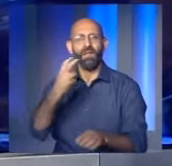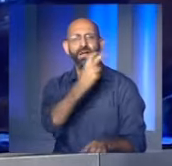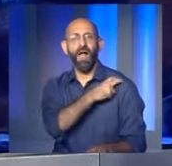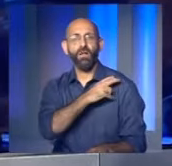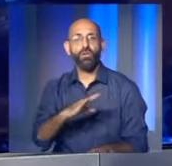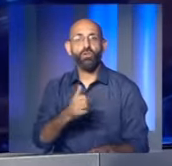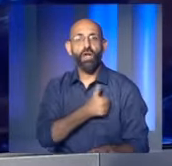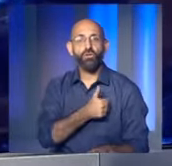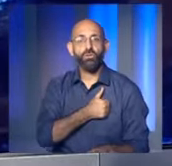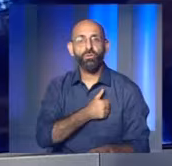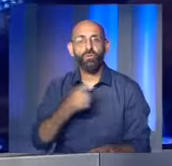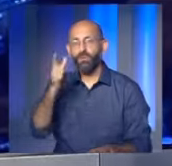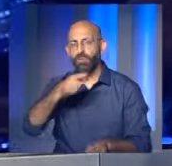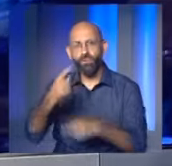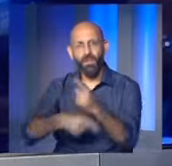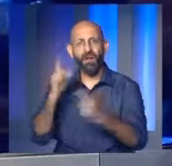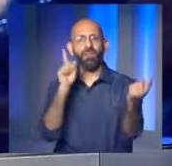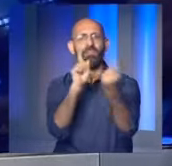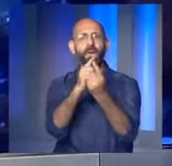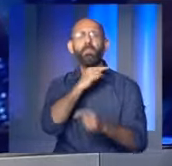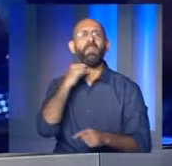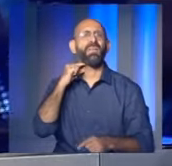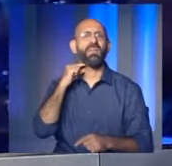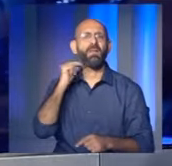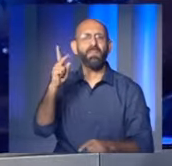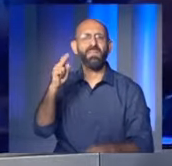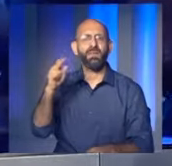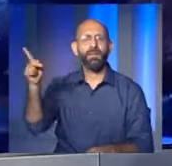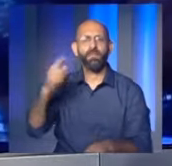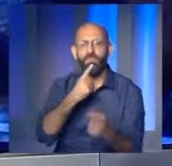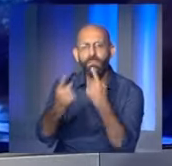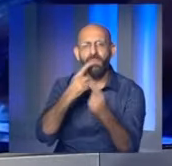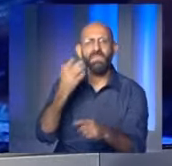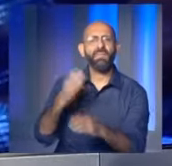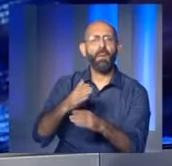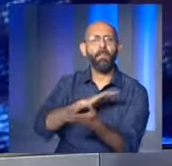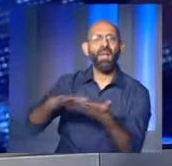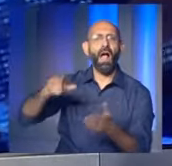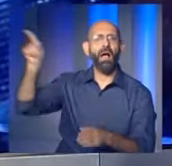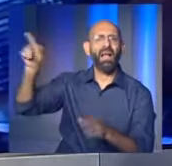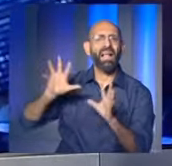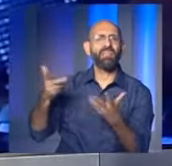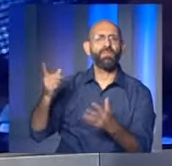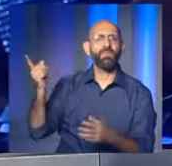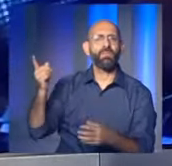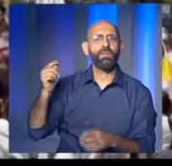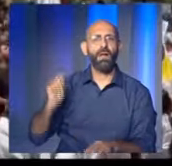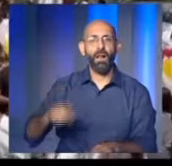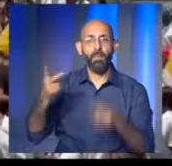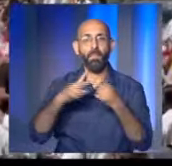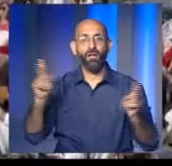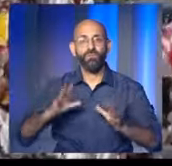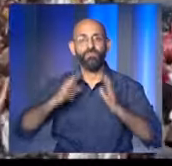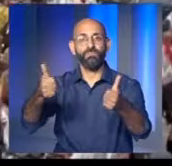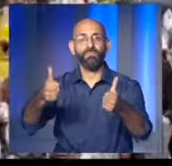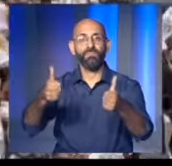وصل قائد الجيش العماد جوزيف عون والكاردينال ماربشارا بطرس الراعي صباح اليوم على متن طوافة عسكرية إلى منطقة البقاع،